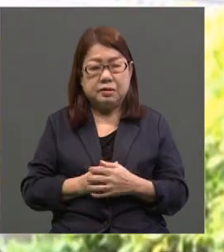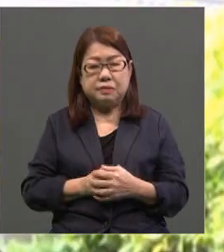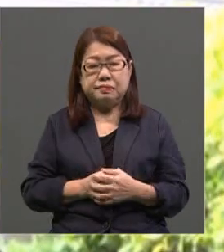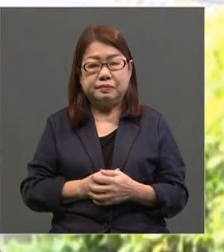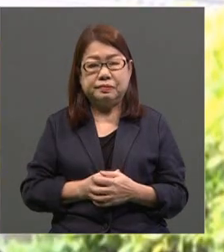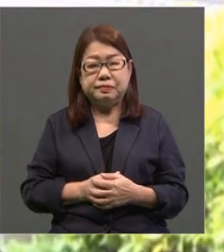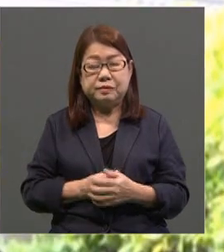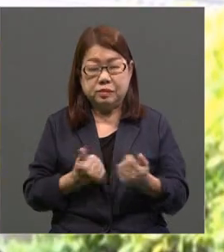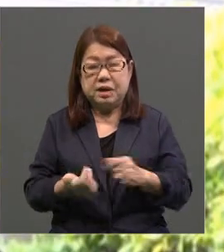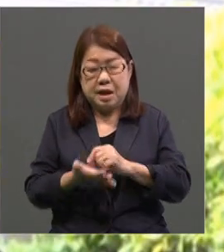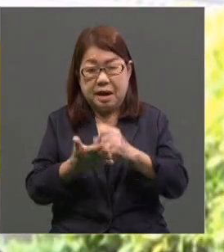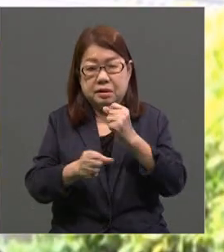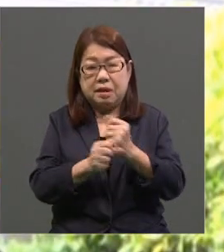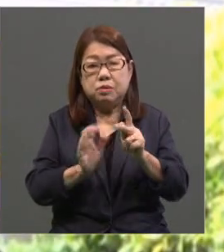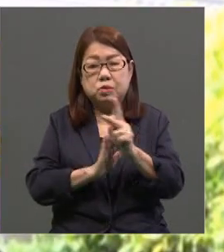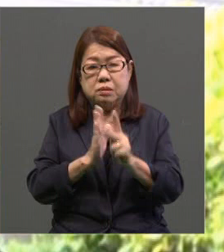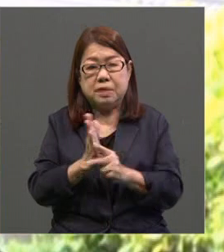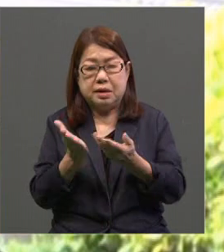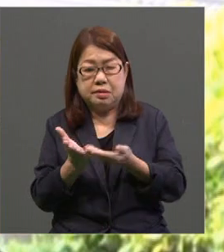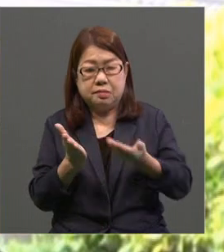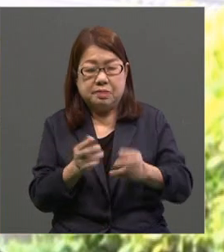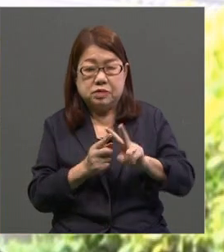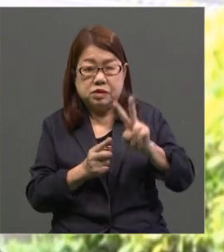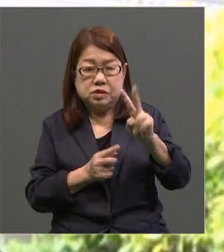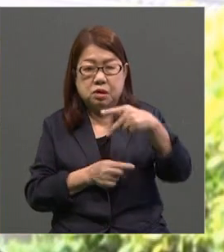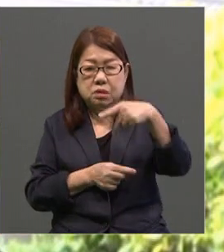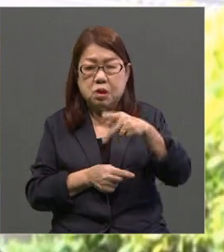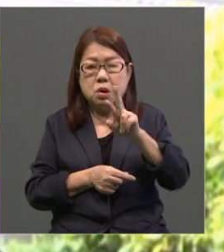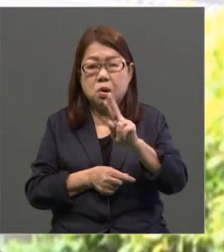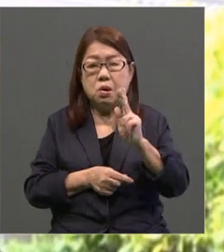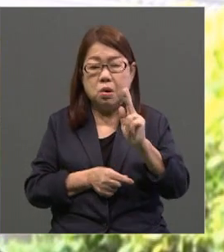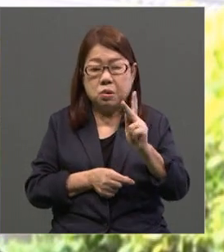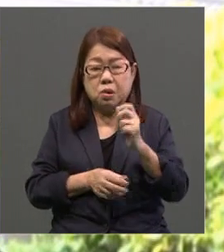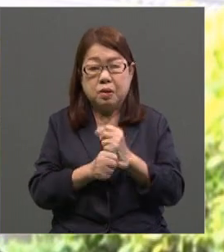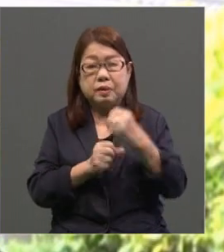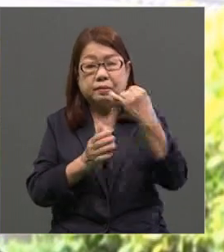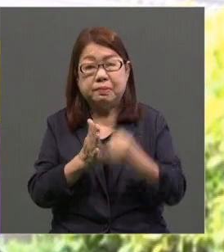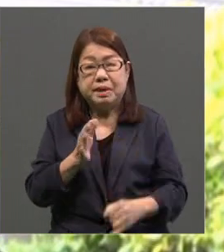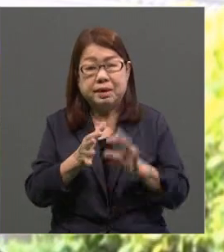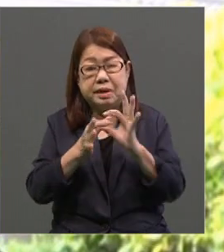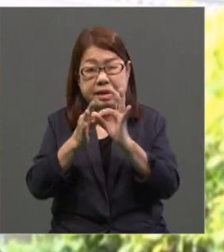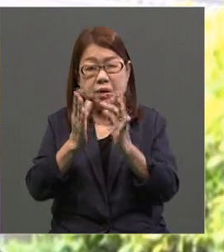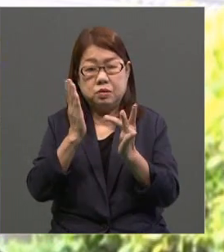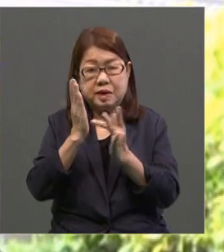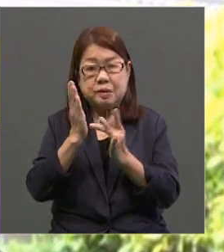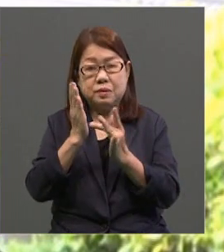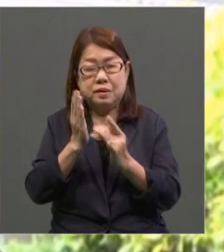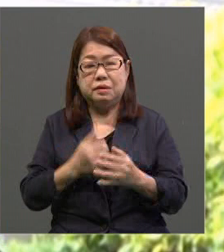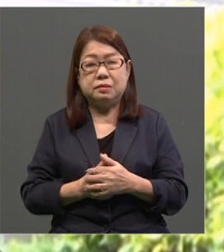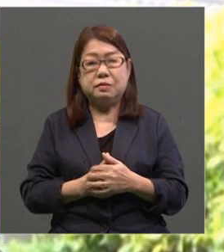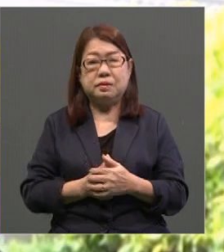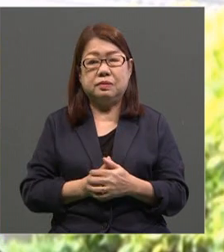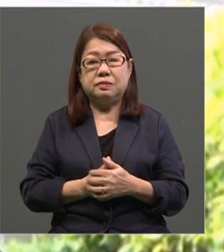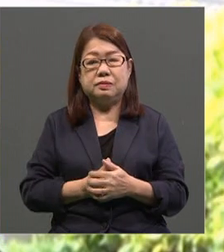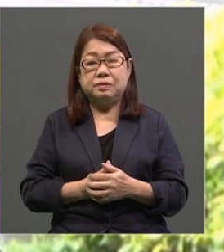เรากำลังร่างกฎหมายฉบับที่2คือพรก.อาชญากรรมทางเทคโนโลยีนะครับ